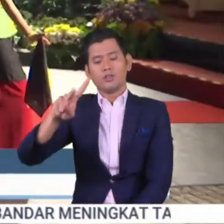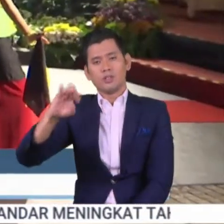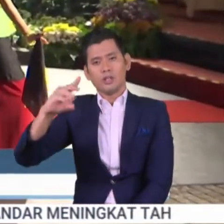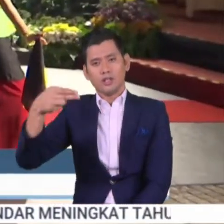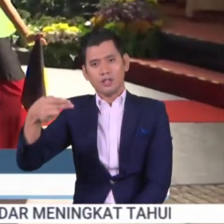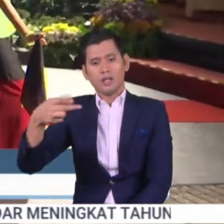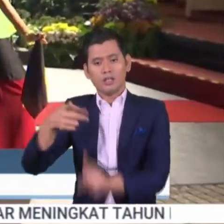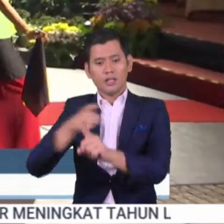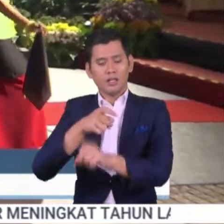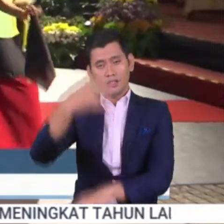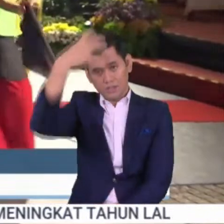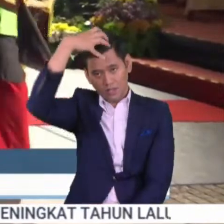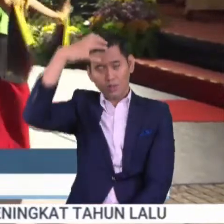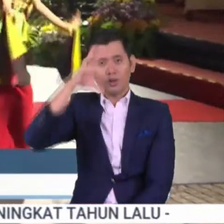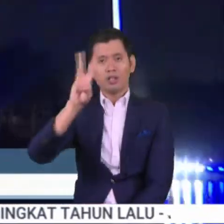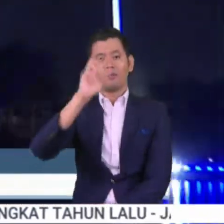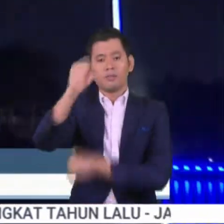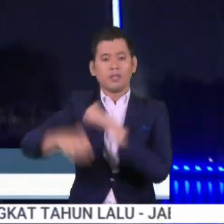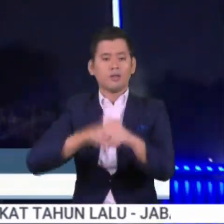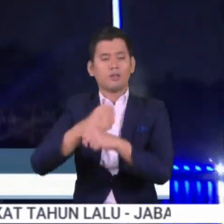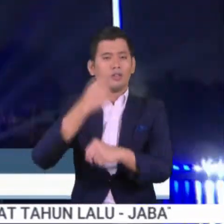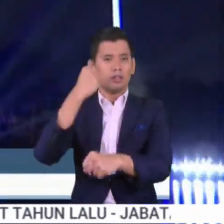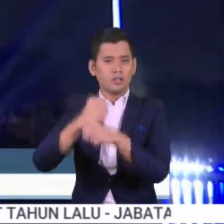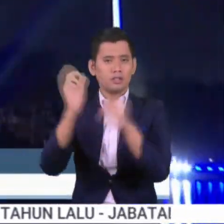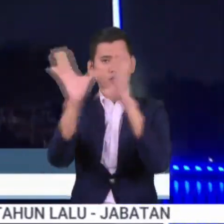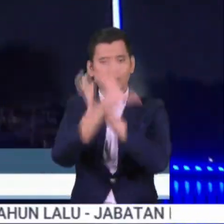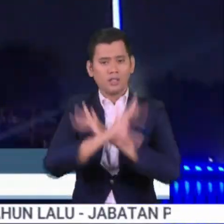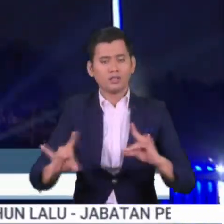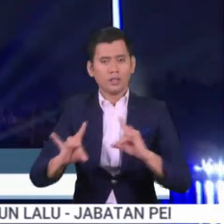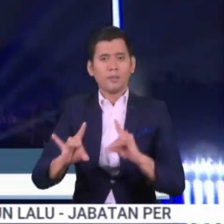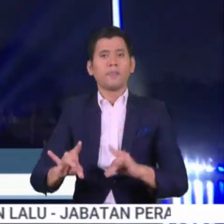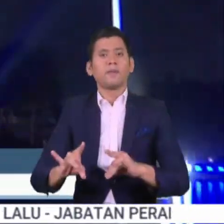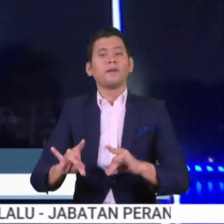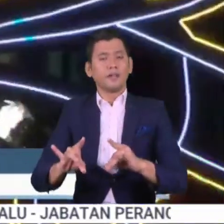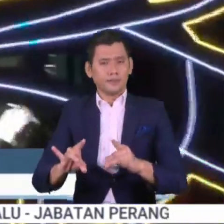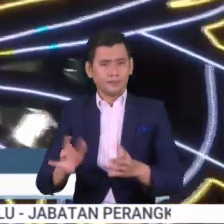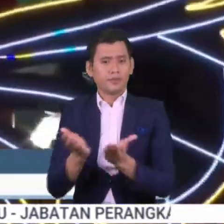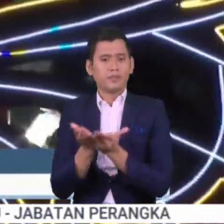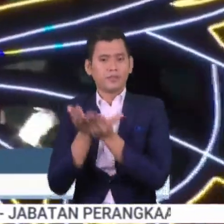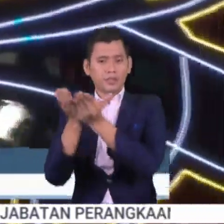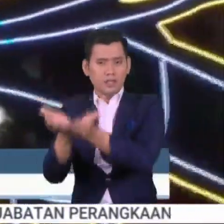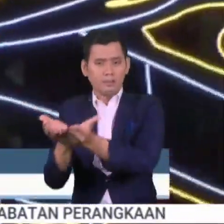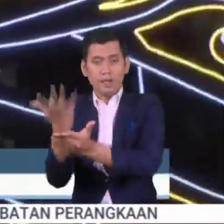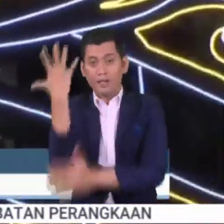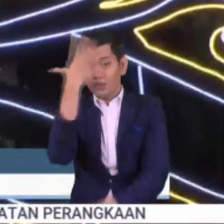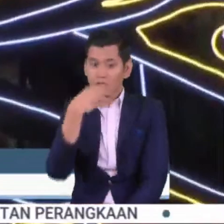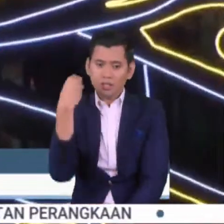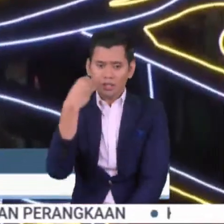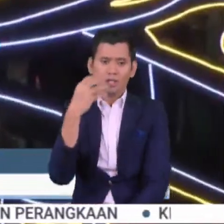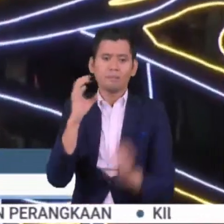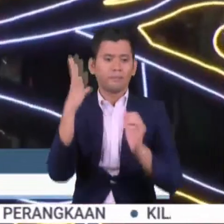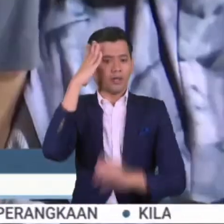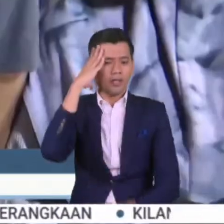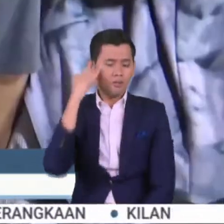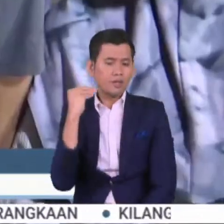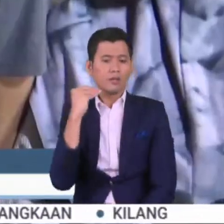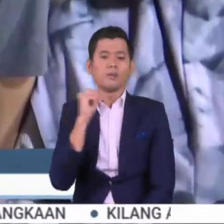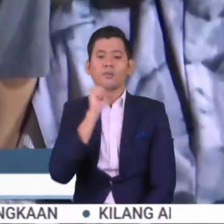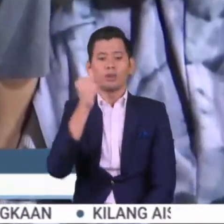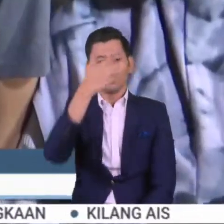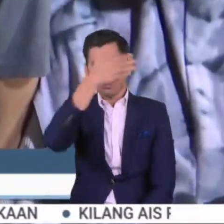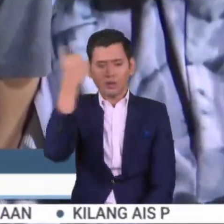dari Selangor yang bekerja 6 tahun di Sarawak, kemeriahan kapal berhias merupakan pengalaman yang tidak akan dilupakan. Tak sangka